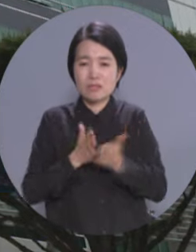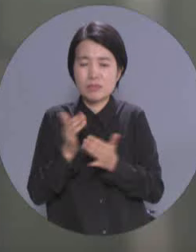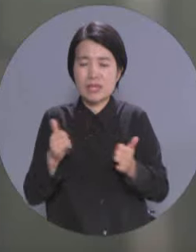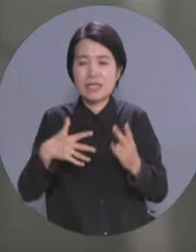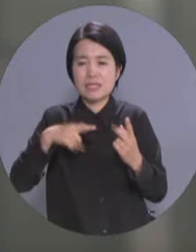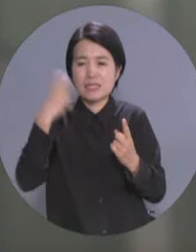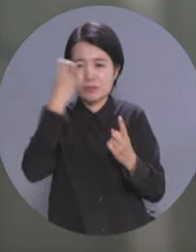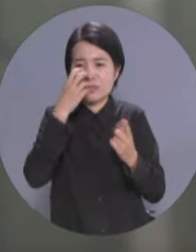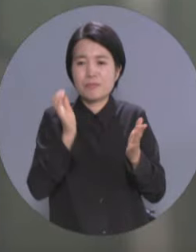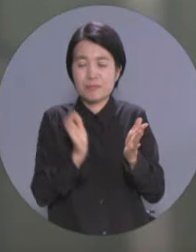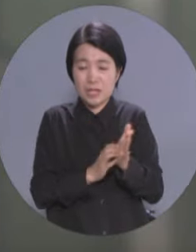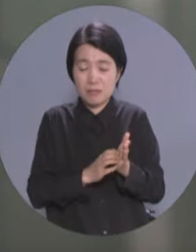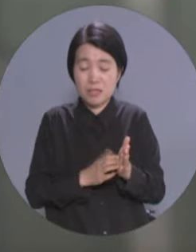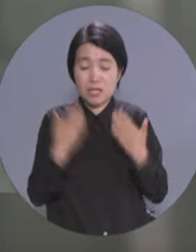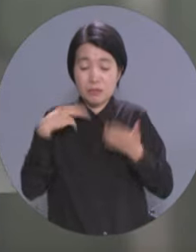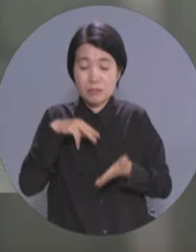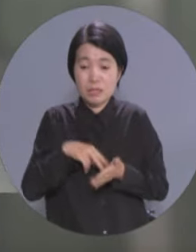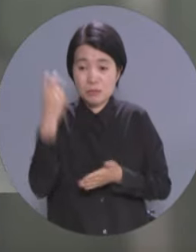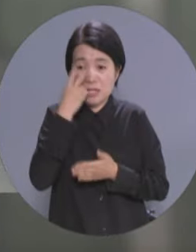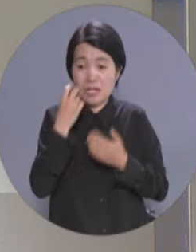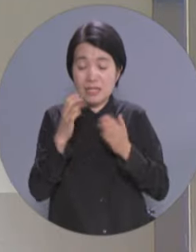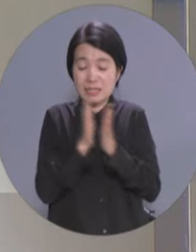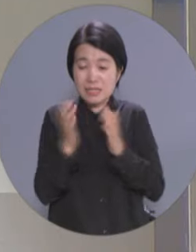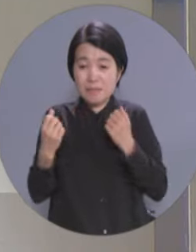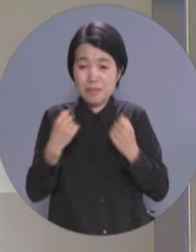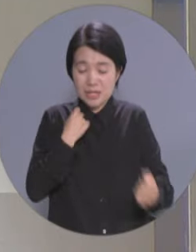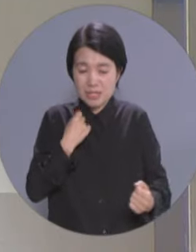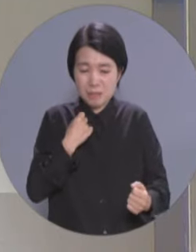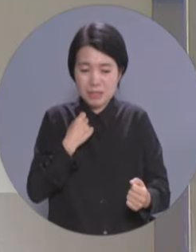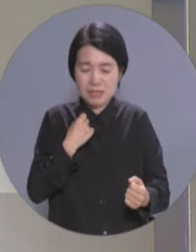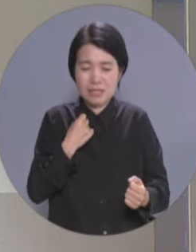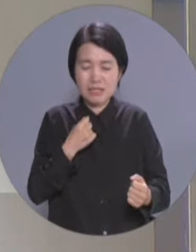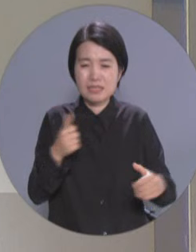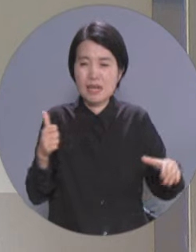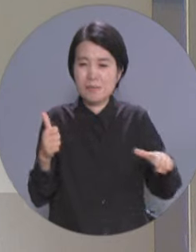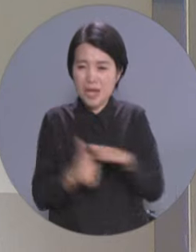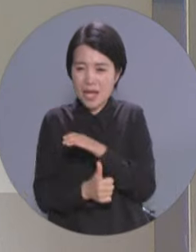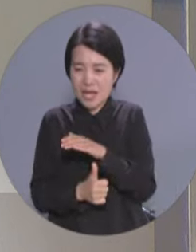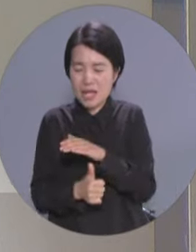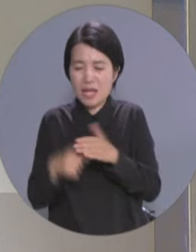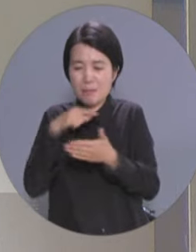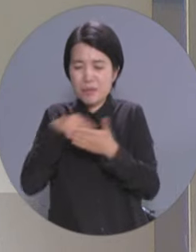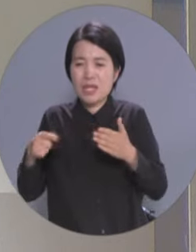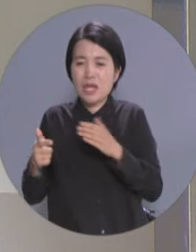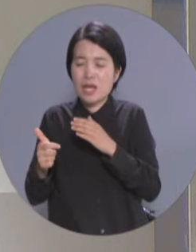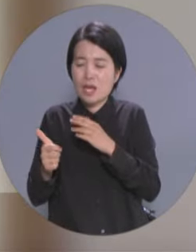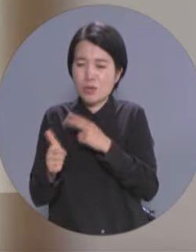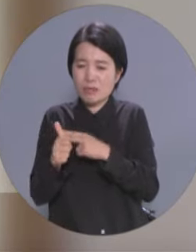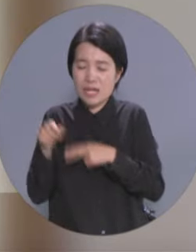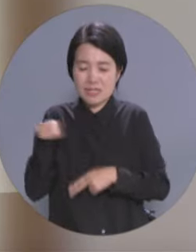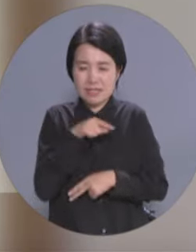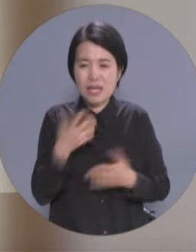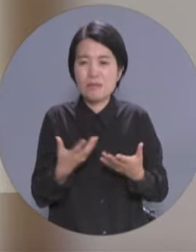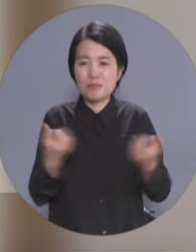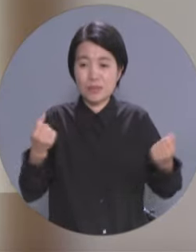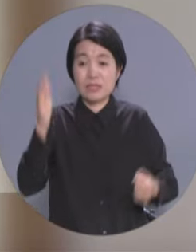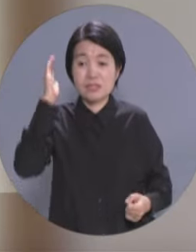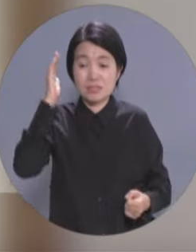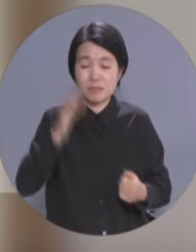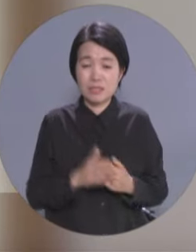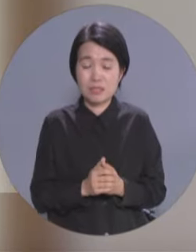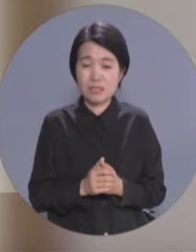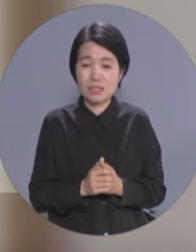있습니다 학교측은 조사가 시작되자마자 피해 교사와가 교사를 분리했다고 밝혔습니다 교사의